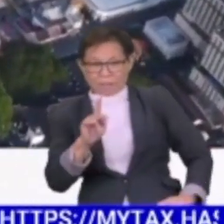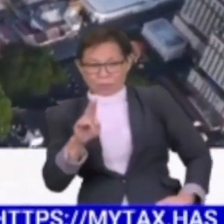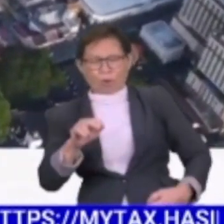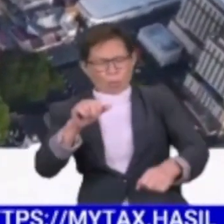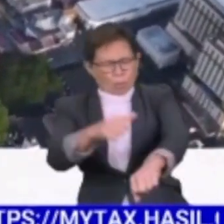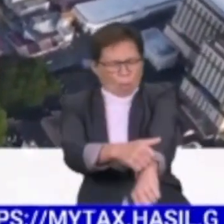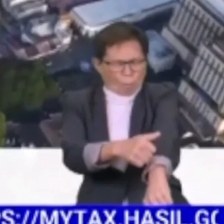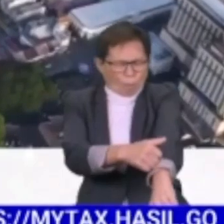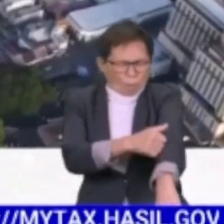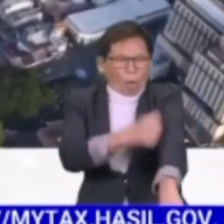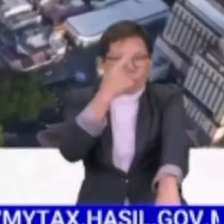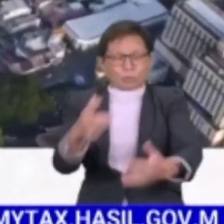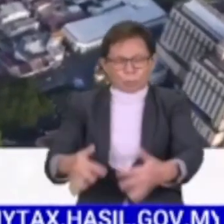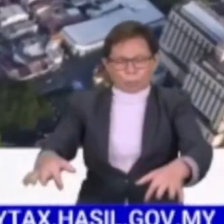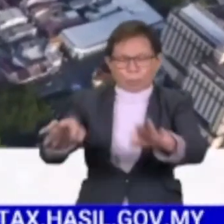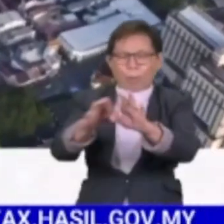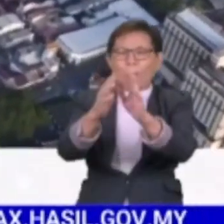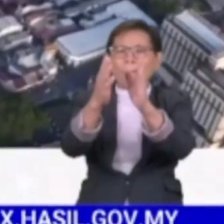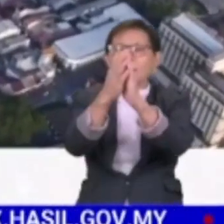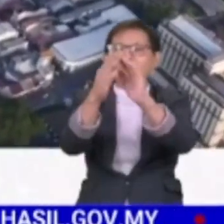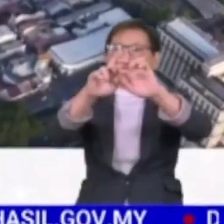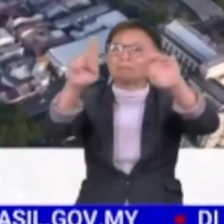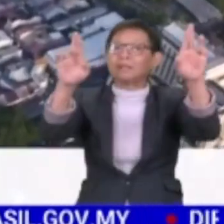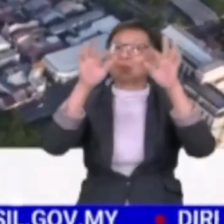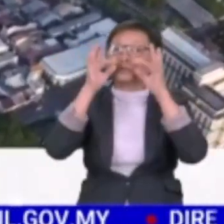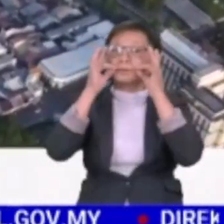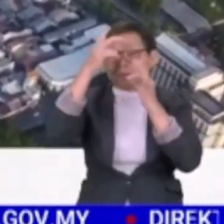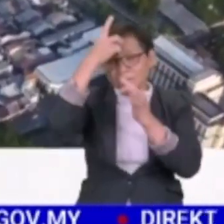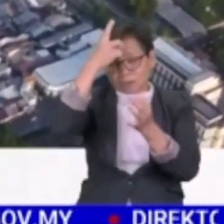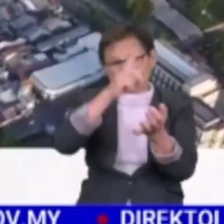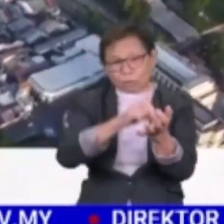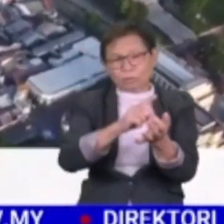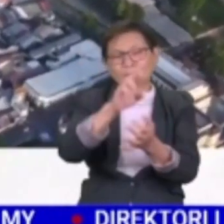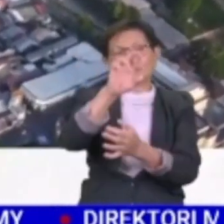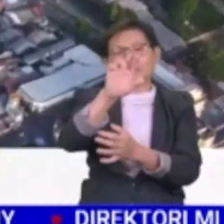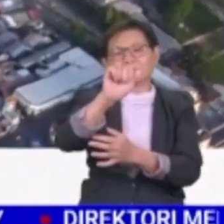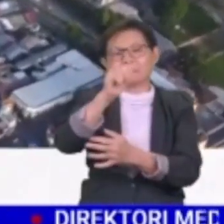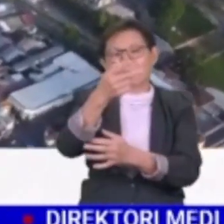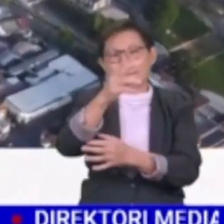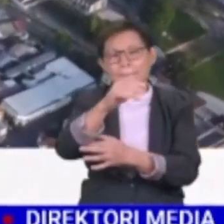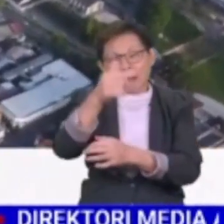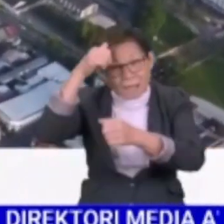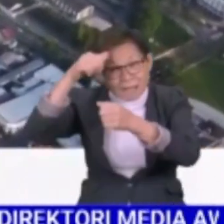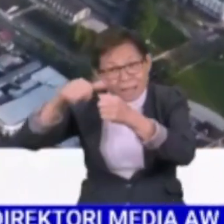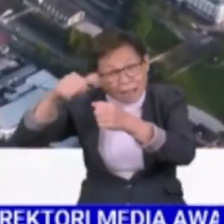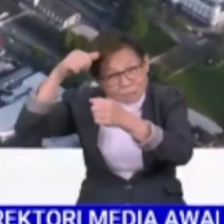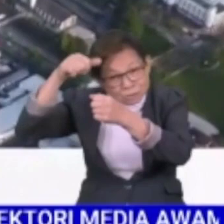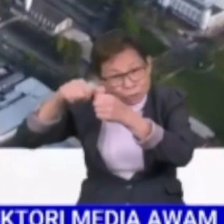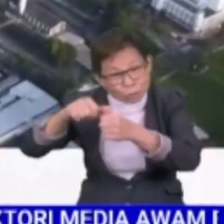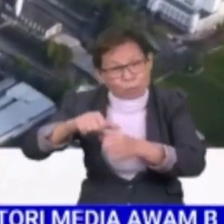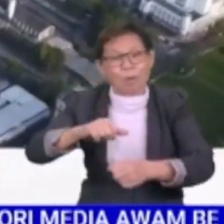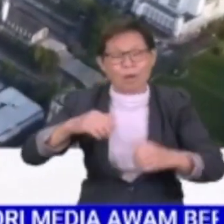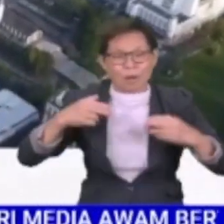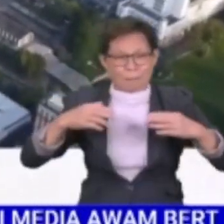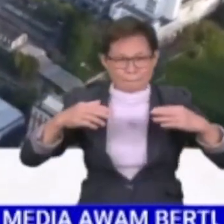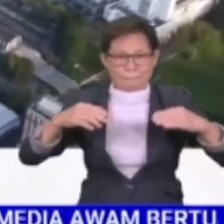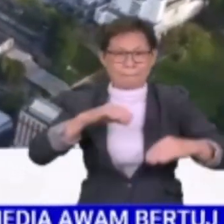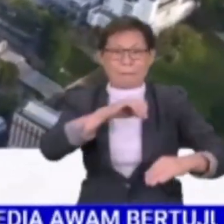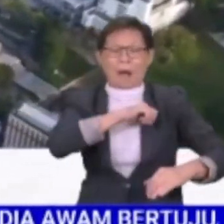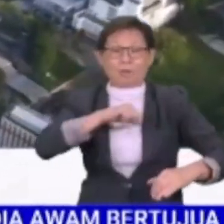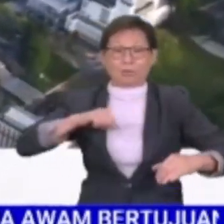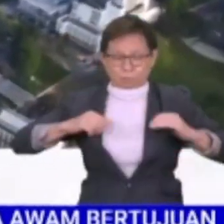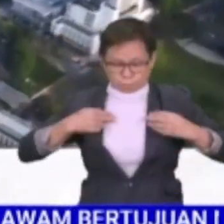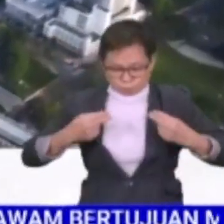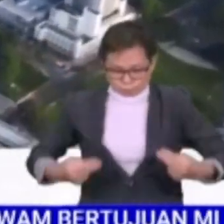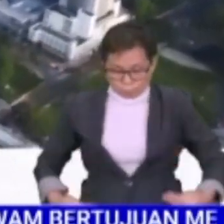sanggup berkorban edemi kepentingan bandara ya kucing Dato dokter Abdurrahman turut mengingatkan semua anggota badan ber uniform untuk